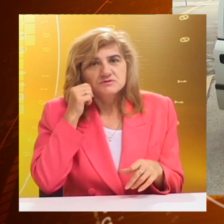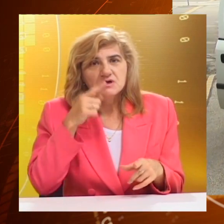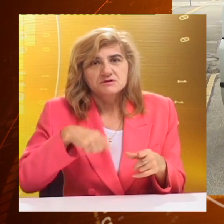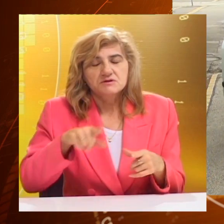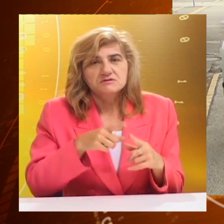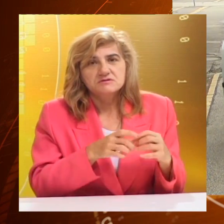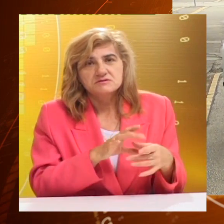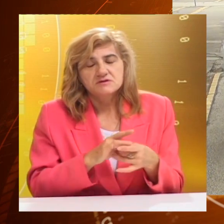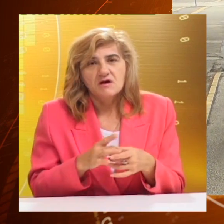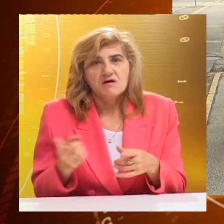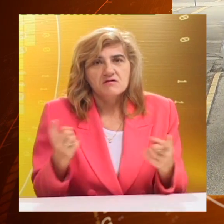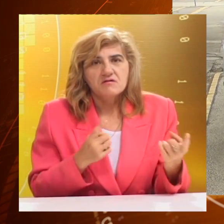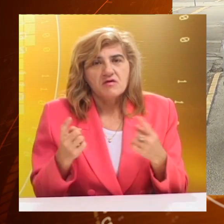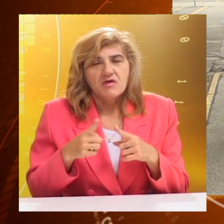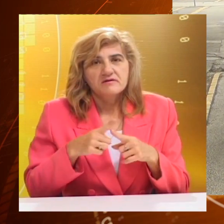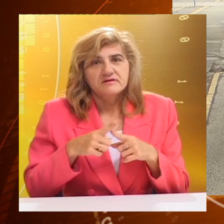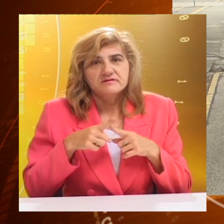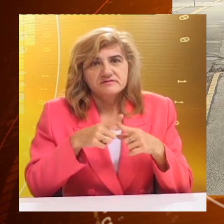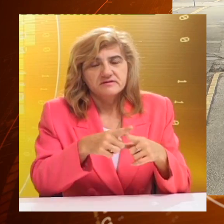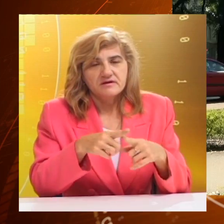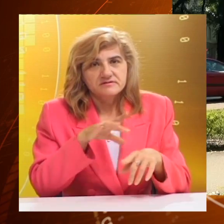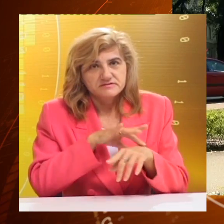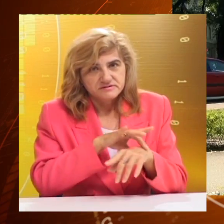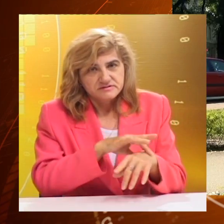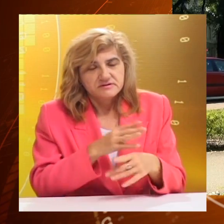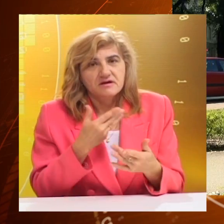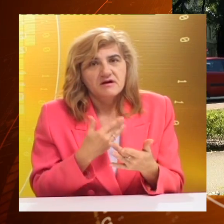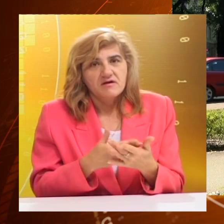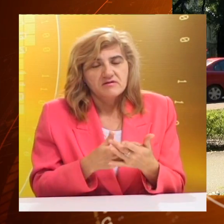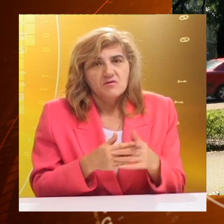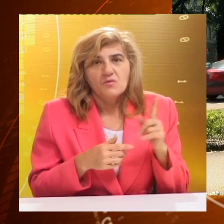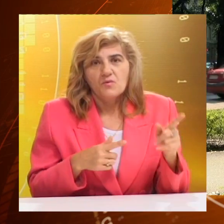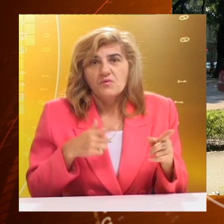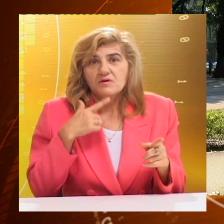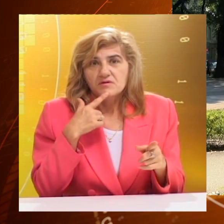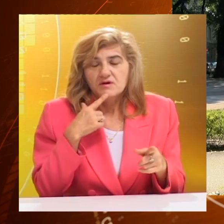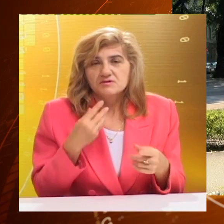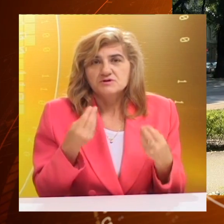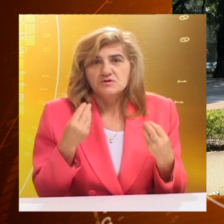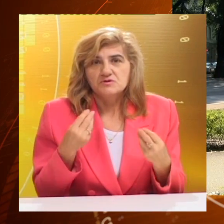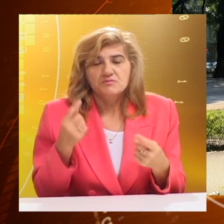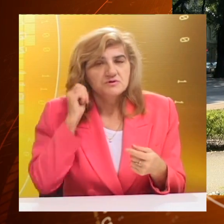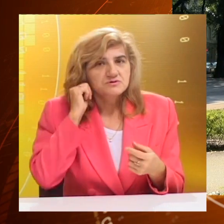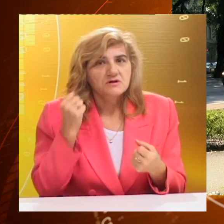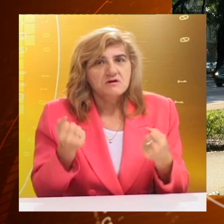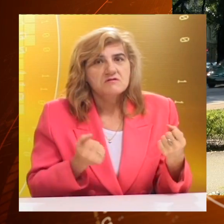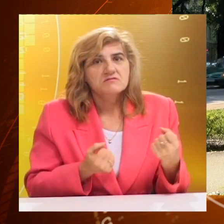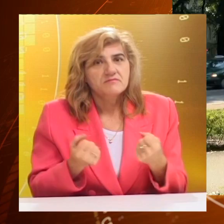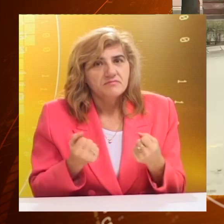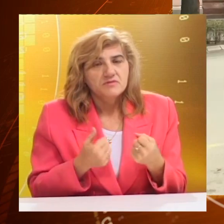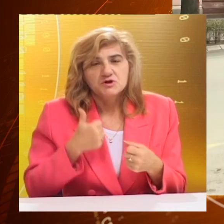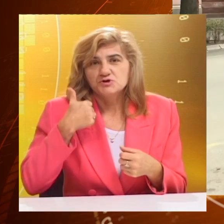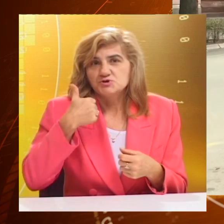se voze isključivo sa njom. One smatraju da su predrasude o ženama kao lošim vozačima neosnovane, te da Ana pravi primjer koji pobija tu